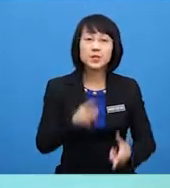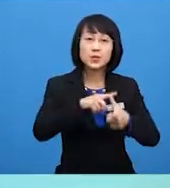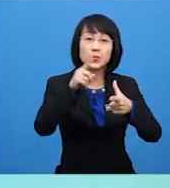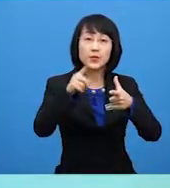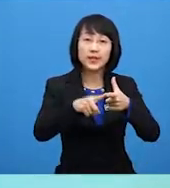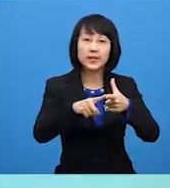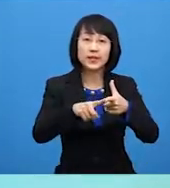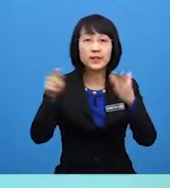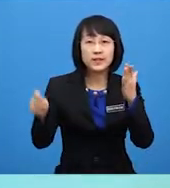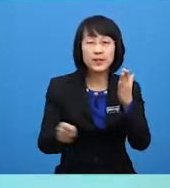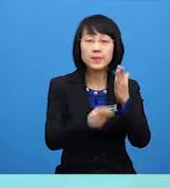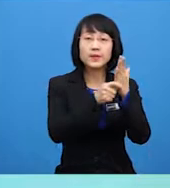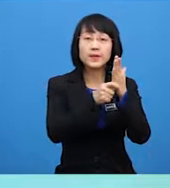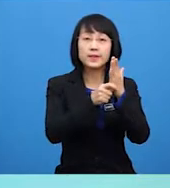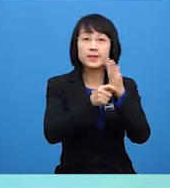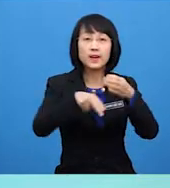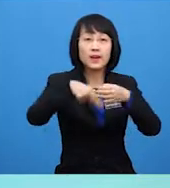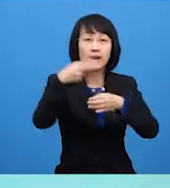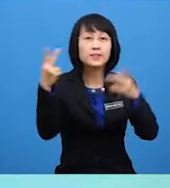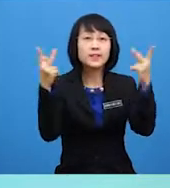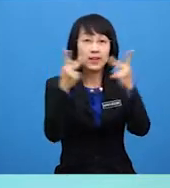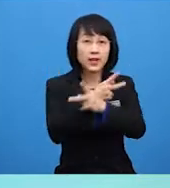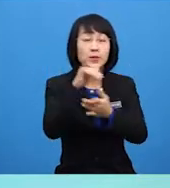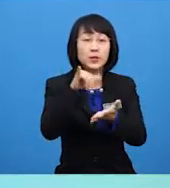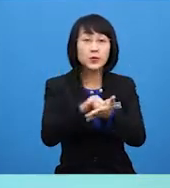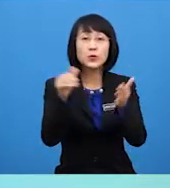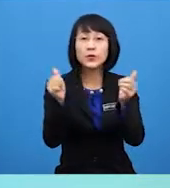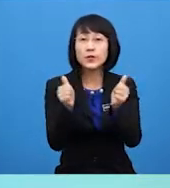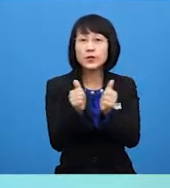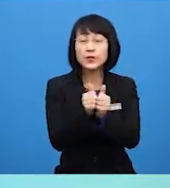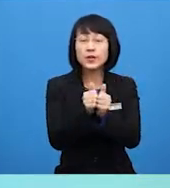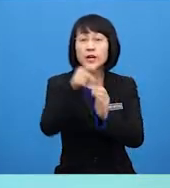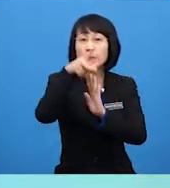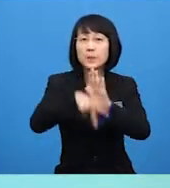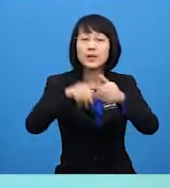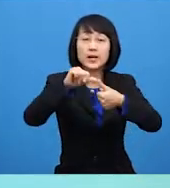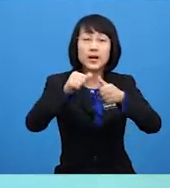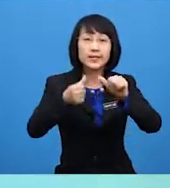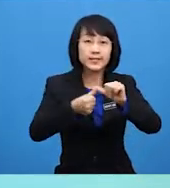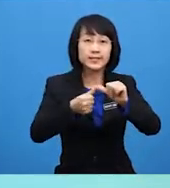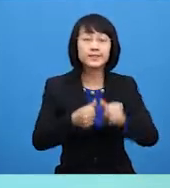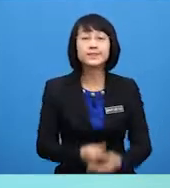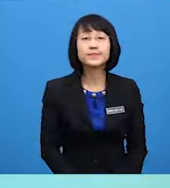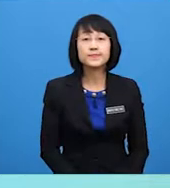Kemudian, tambahkan hasil darab tersebut dengan pengangka, iaitu